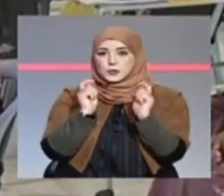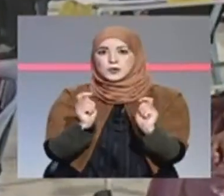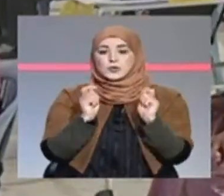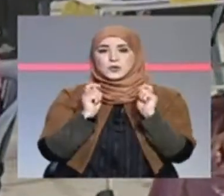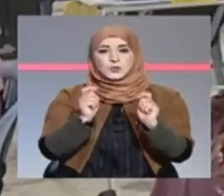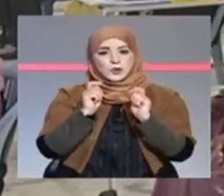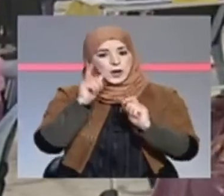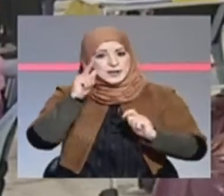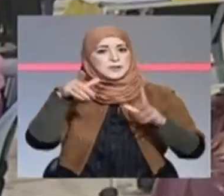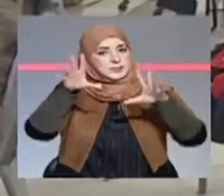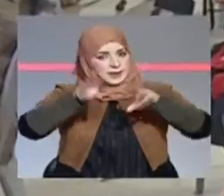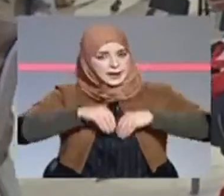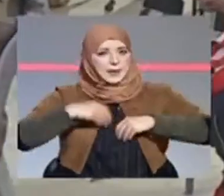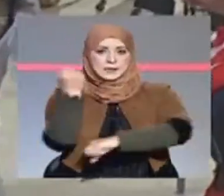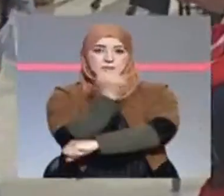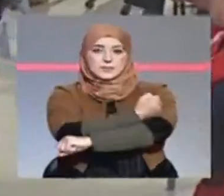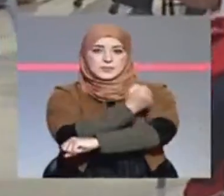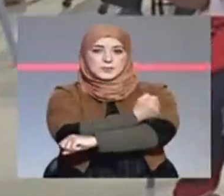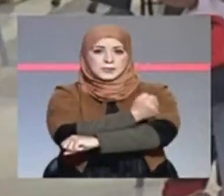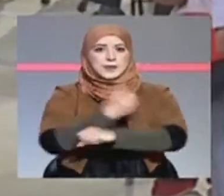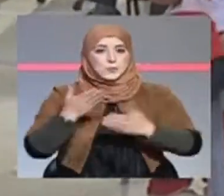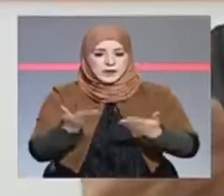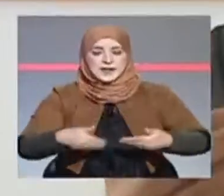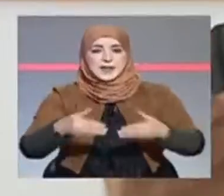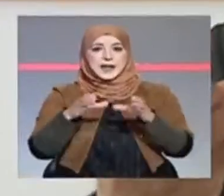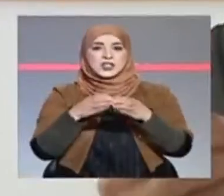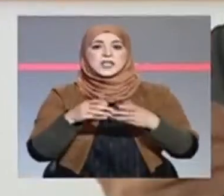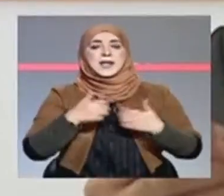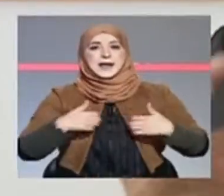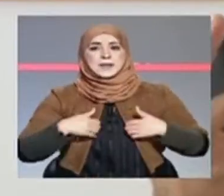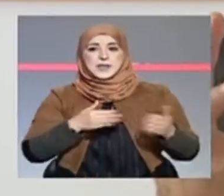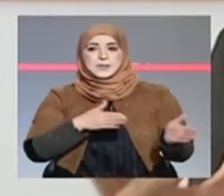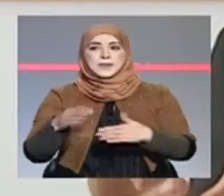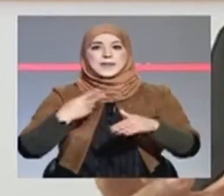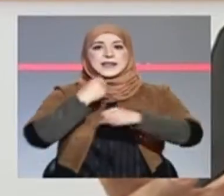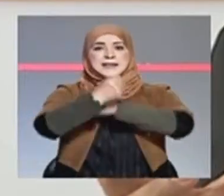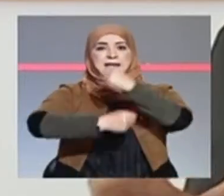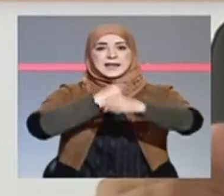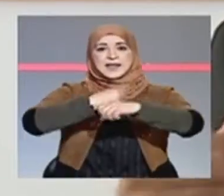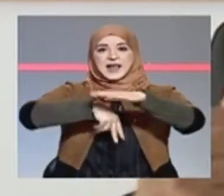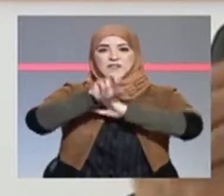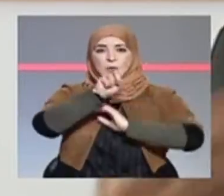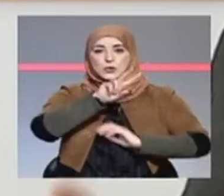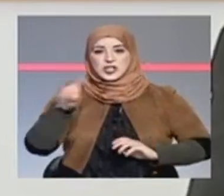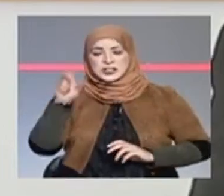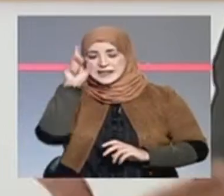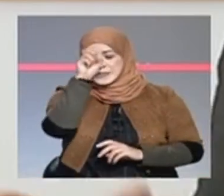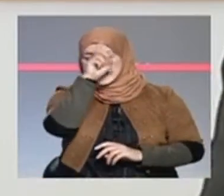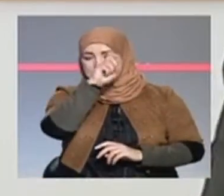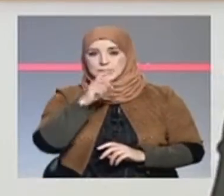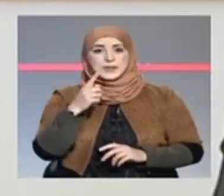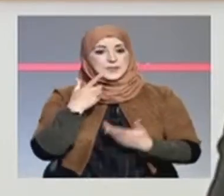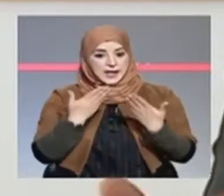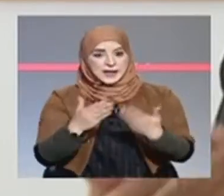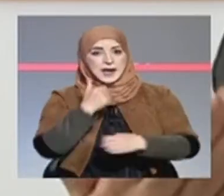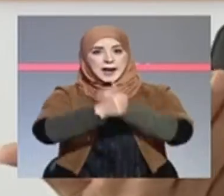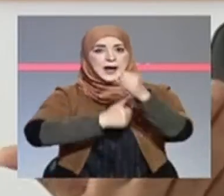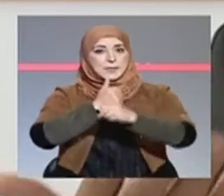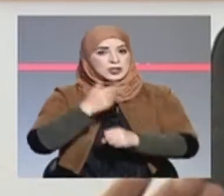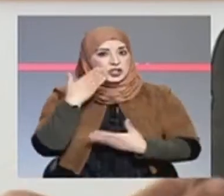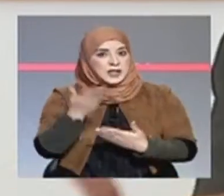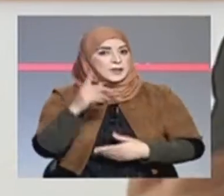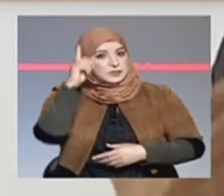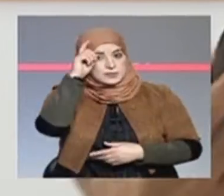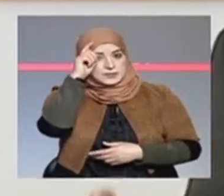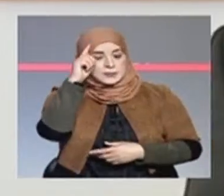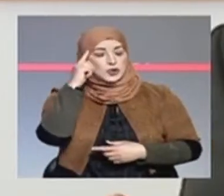والاقبال على التنقيح واللجنه العالم الفين وواحد وعشرين سعيد العام الجديد ذاك روني في الكلام هذا بس يكون ان